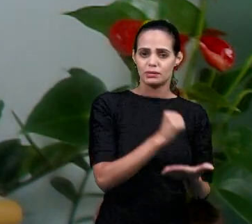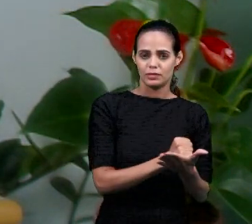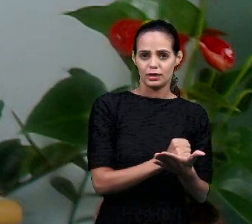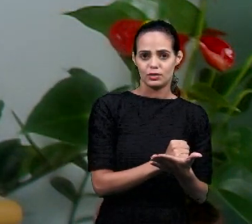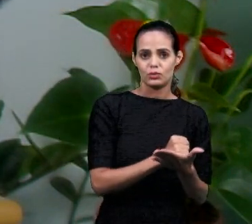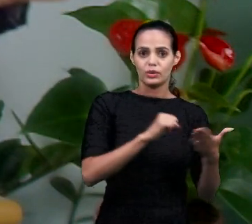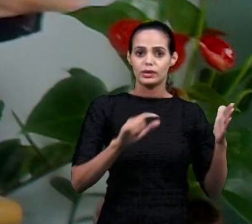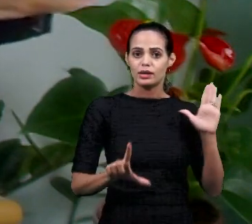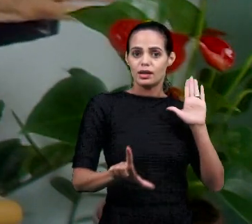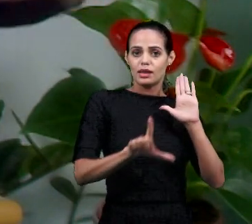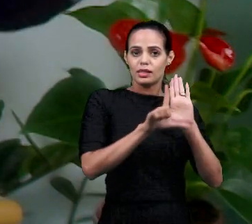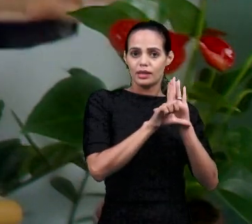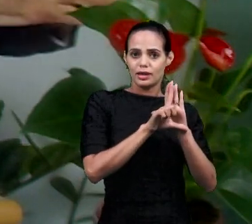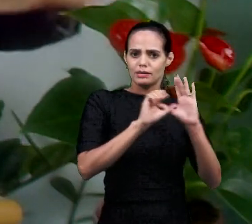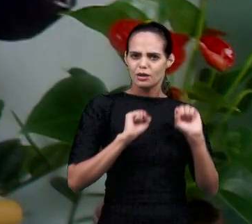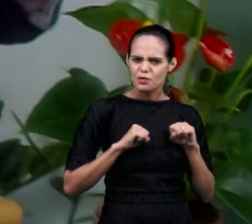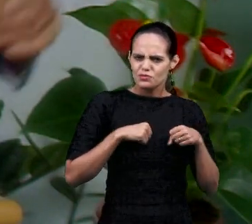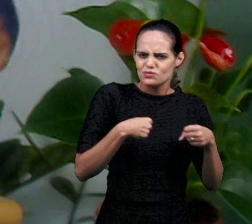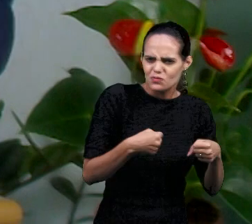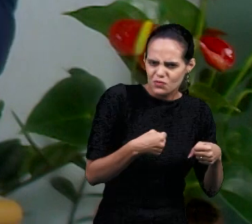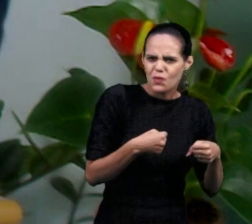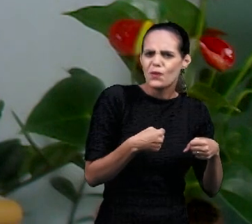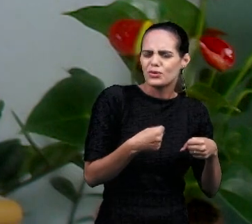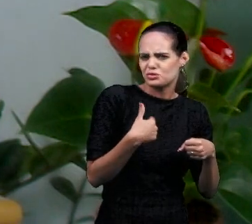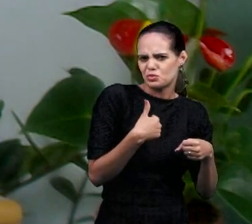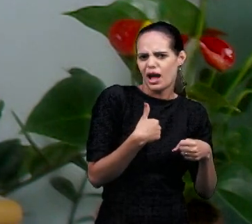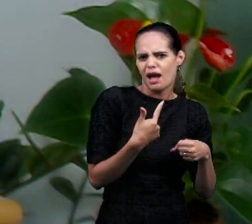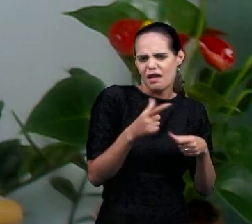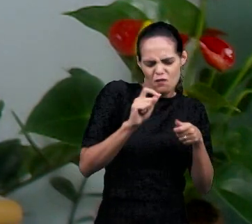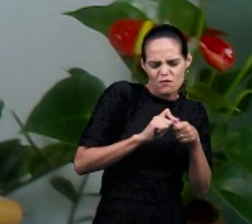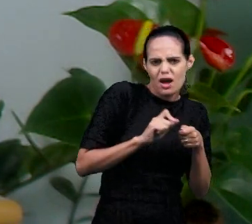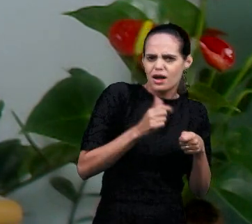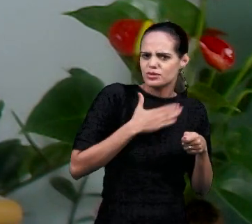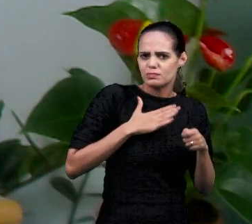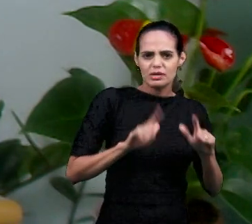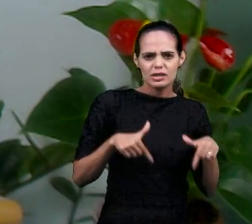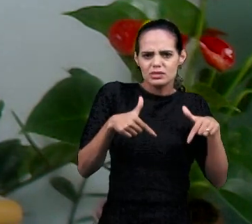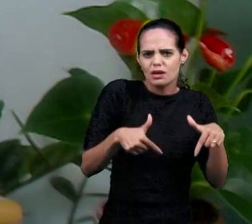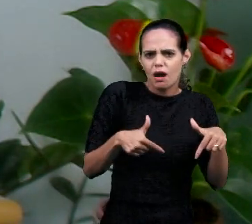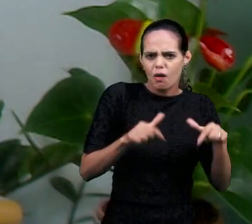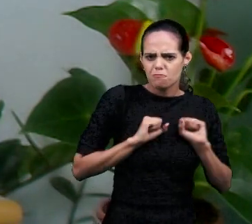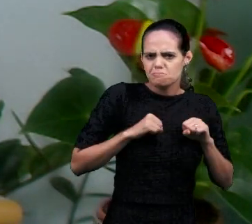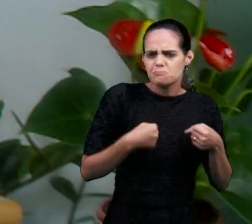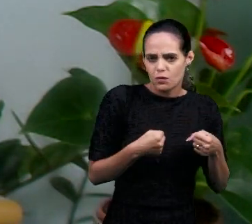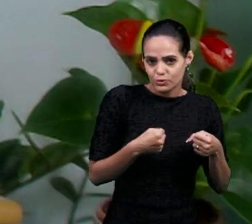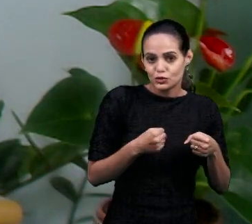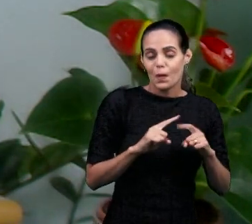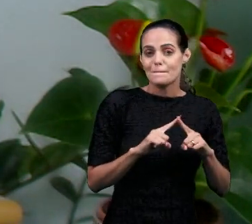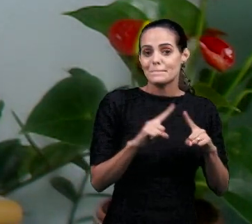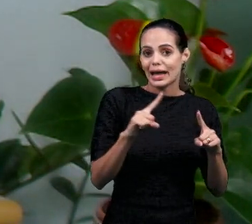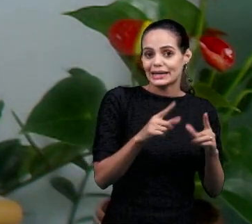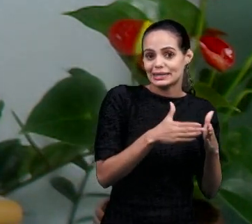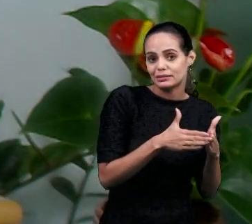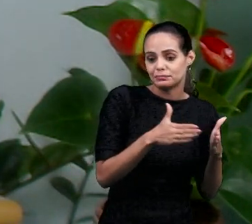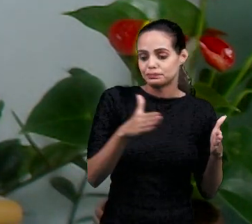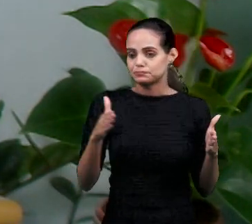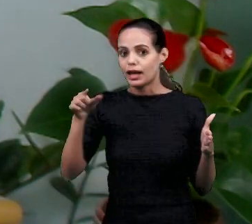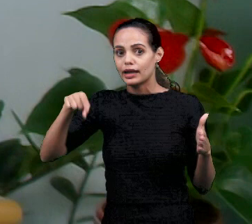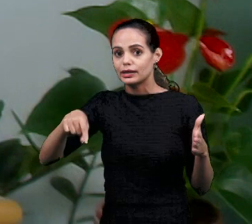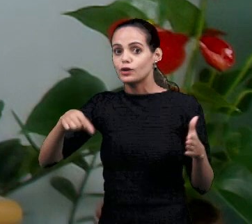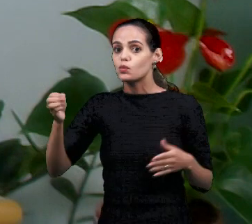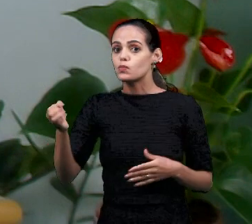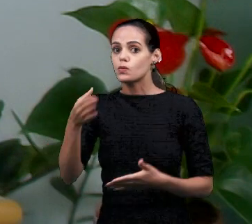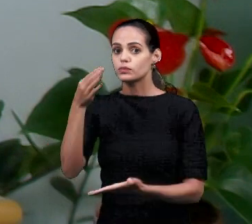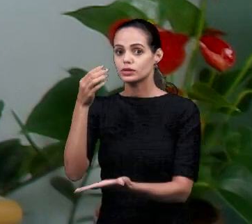sur l'Ancien Testament, c'est-à-dire dans la loi, les œuvres de la loi. Mais là est venu le Nouveau Testament. Et le